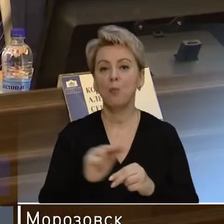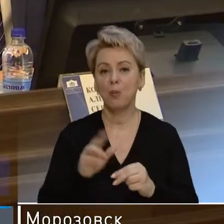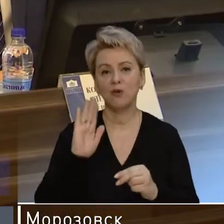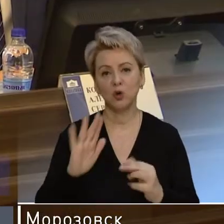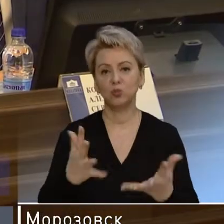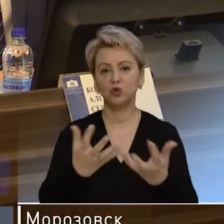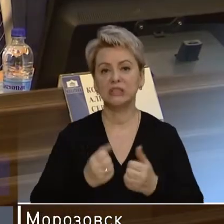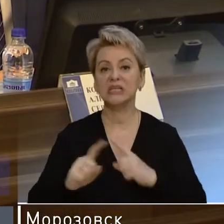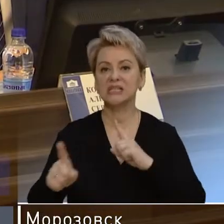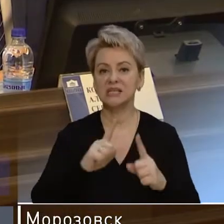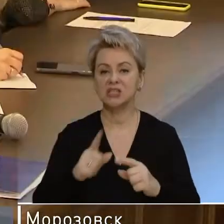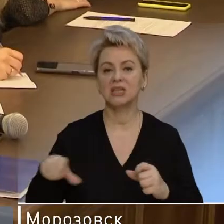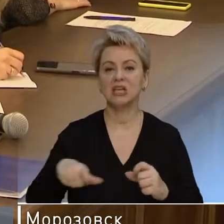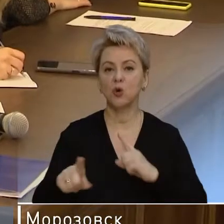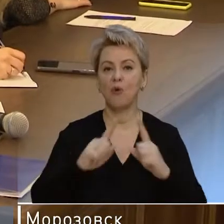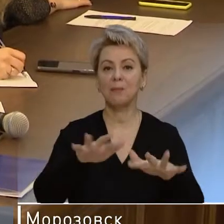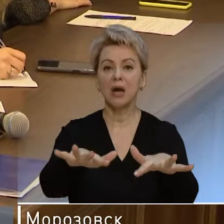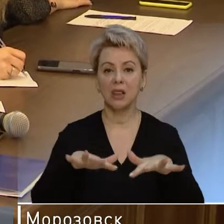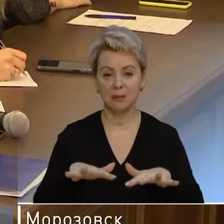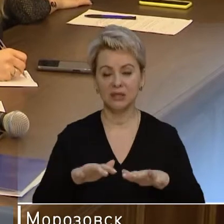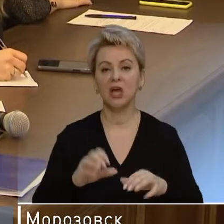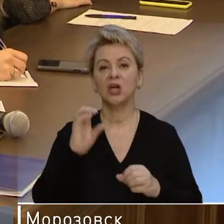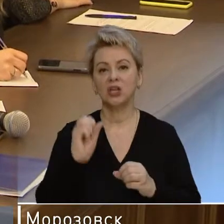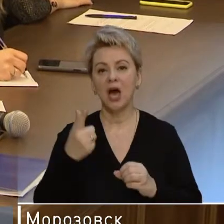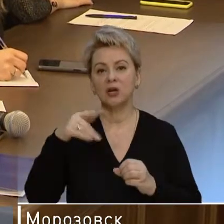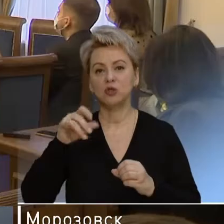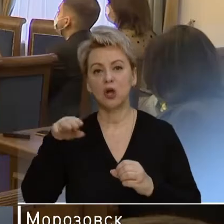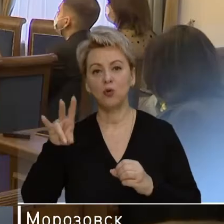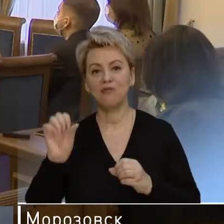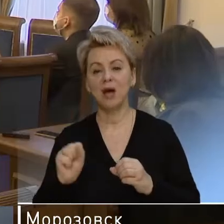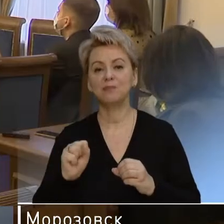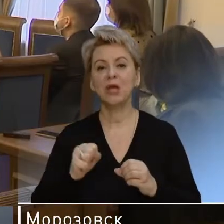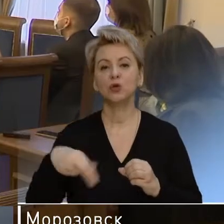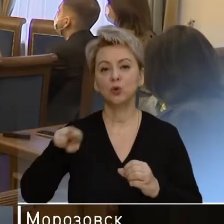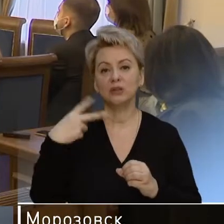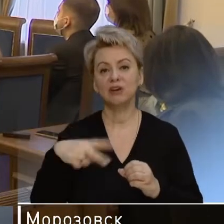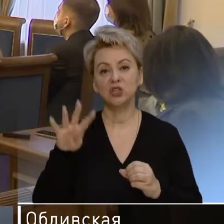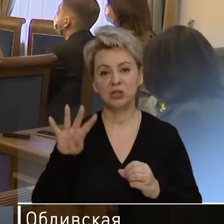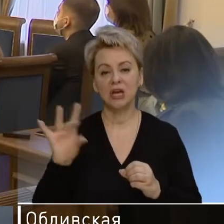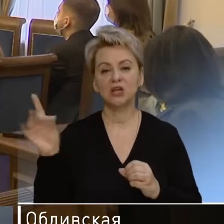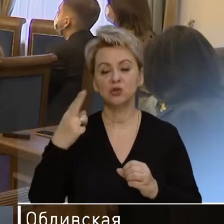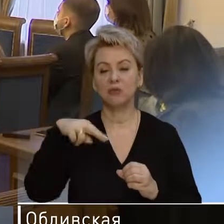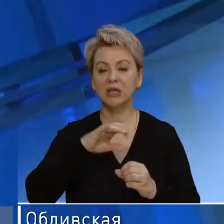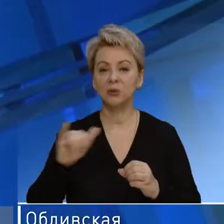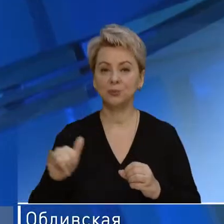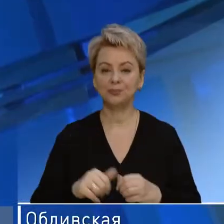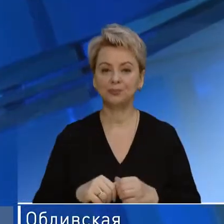будут приниматься на заседании Донского парламента. Елена Арибжанова, Виталий Ступаков, Дон-24,